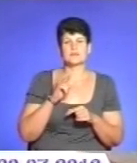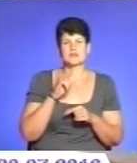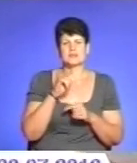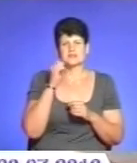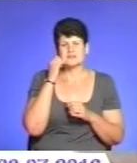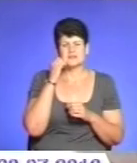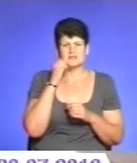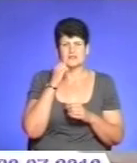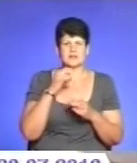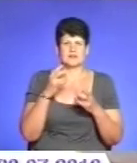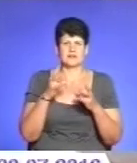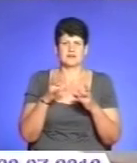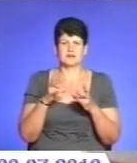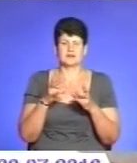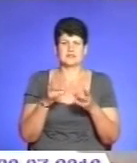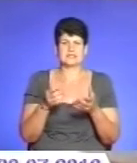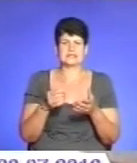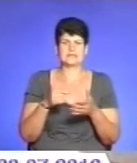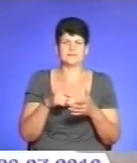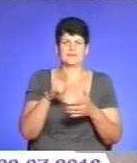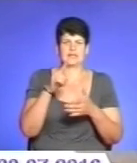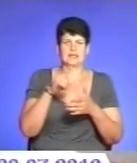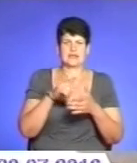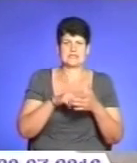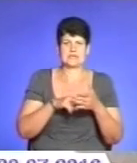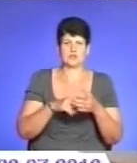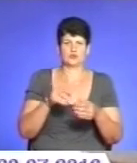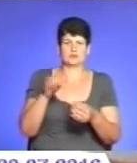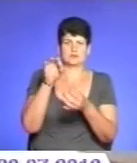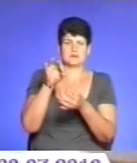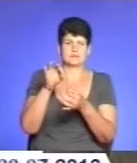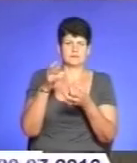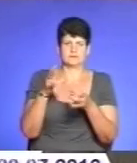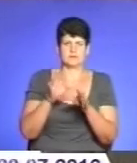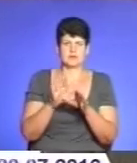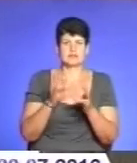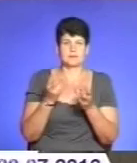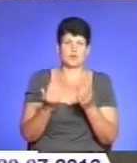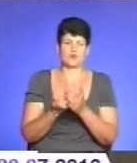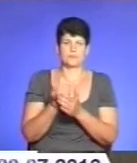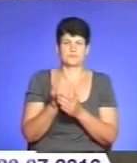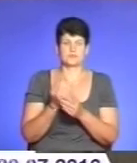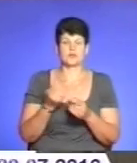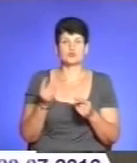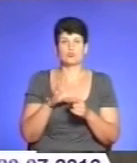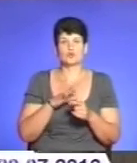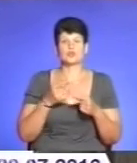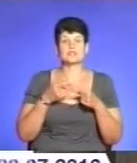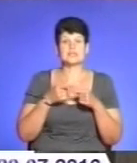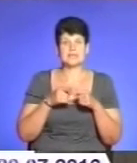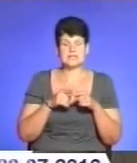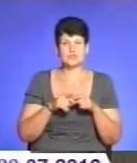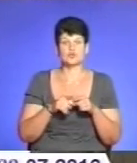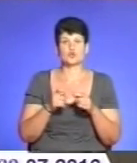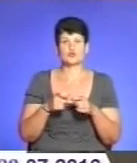досить вже така надійна. Мені здається, що потрібно щось нове вже. Щоб було технічно досліджено, що він в аварійному